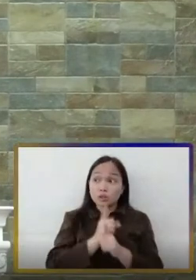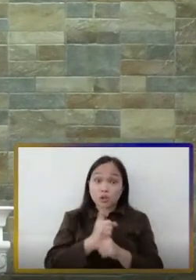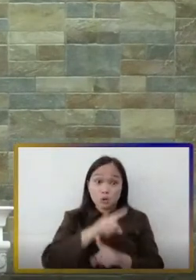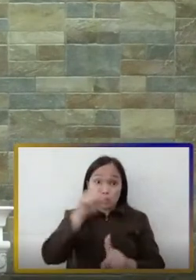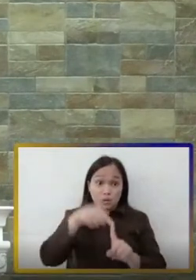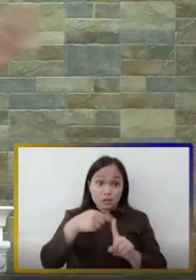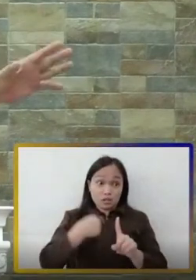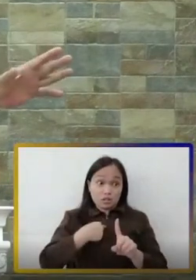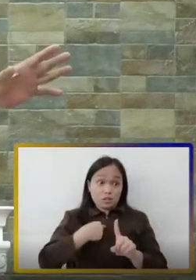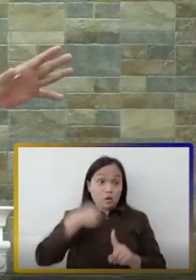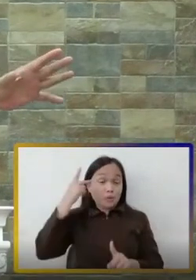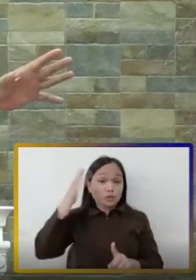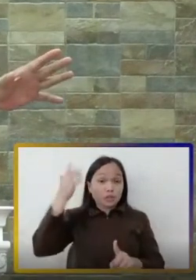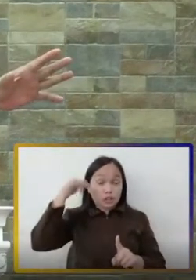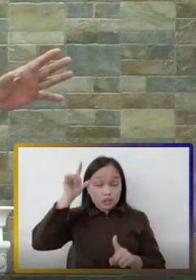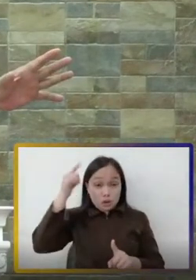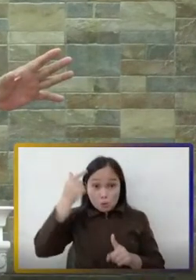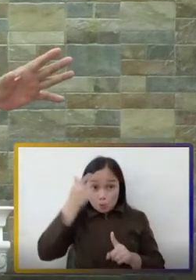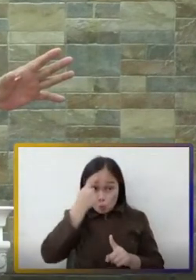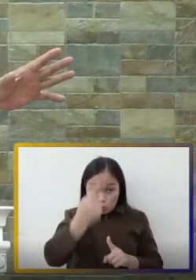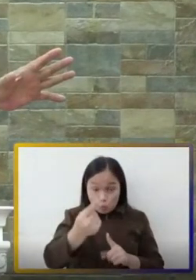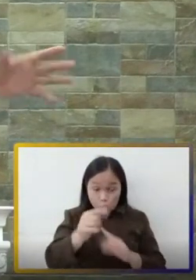naglalakad ako na mag-isa,